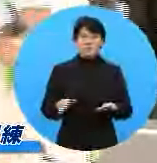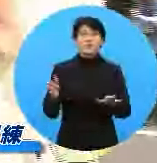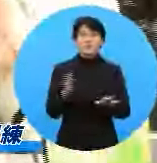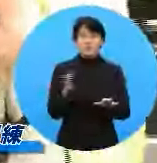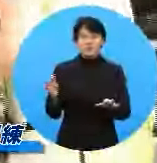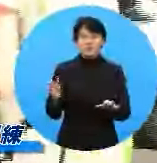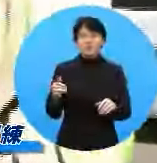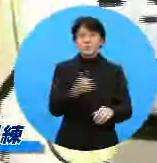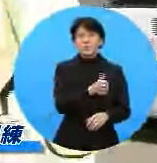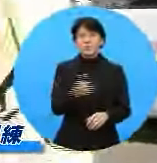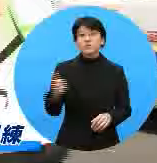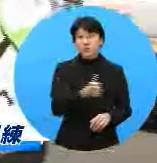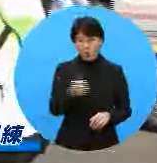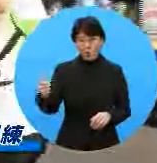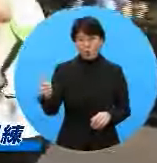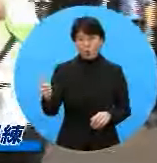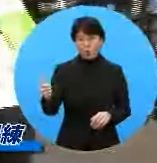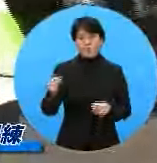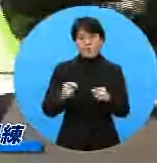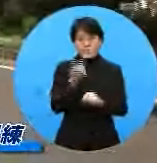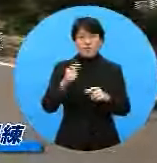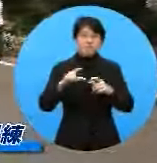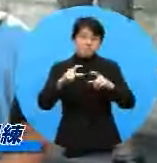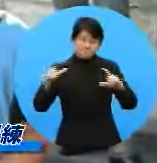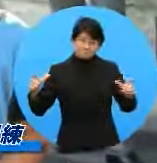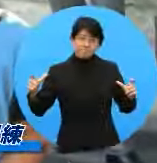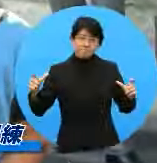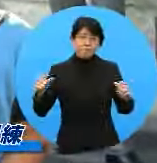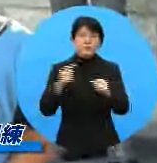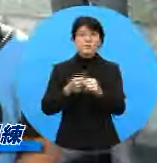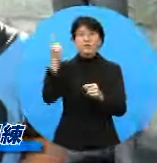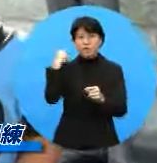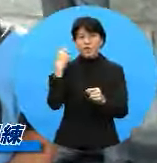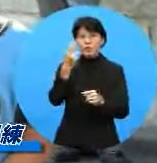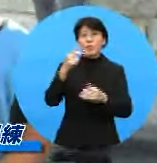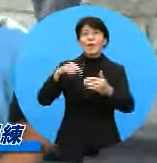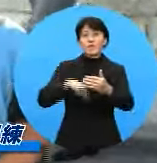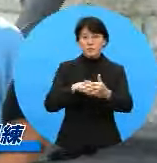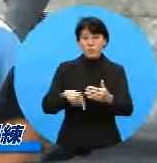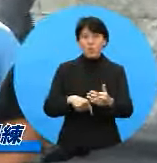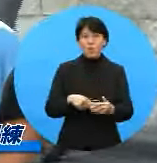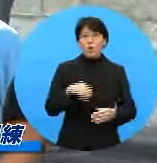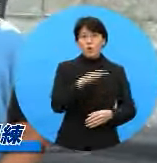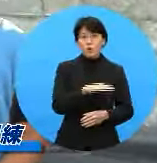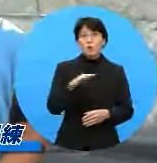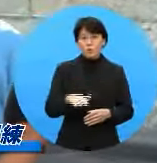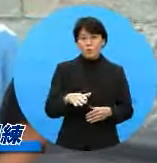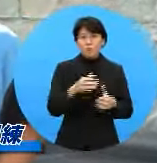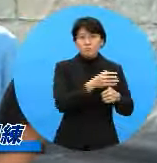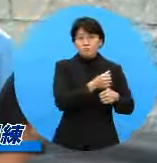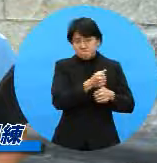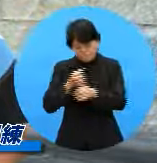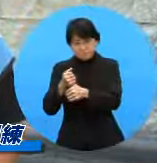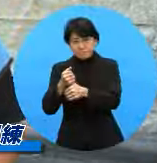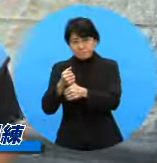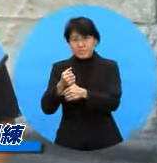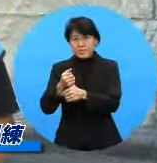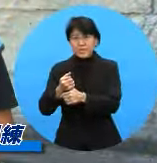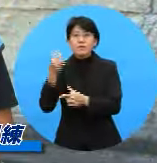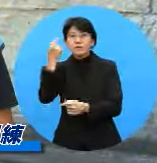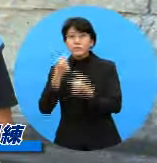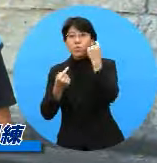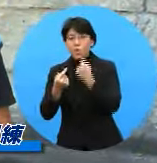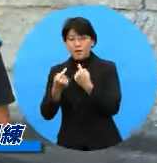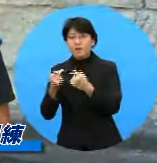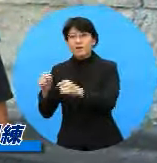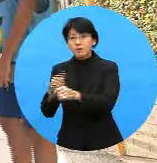近年、通学路などでの事件が増えていて、昨年は都内でも児童生徒が巻き込まれる連れ去り事